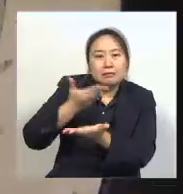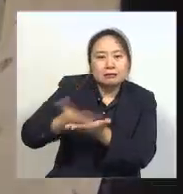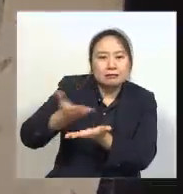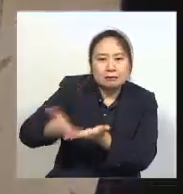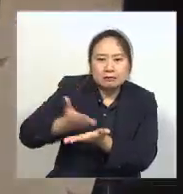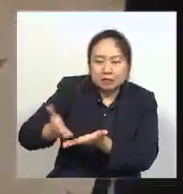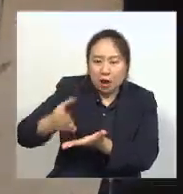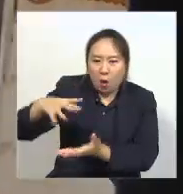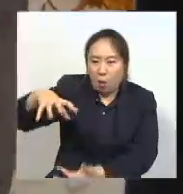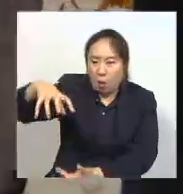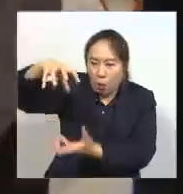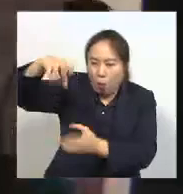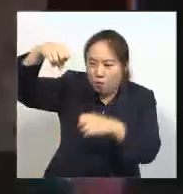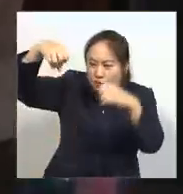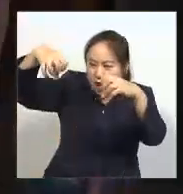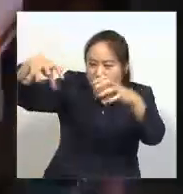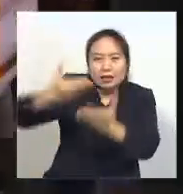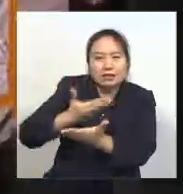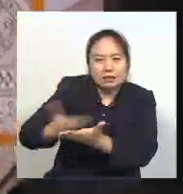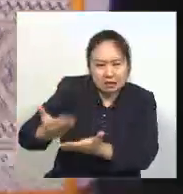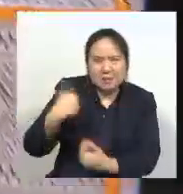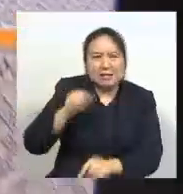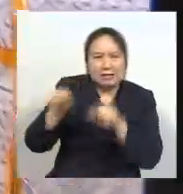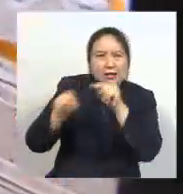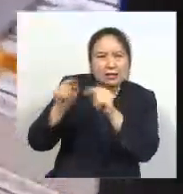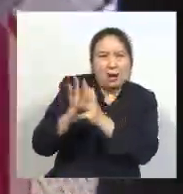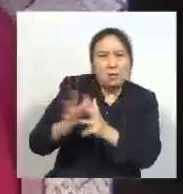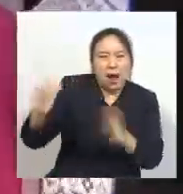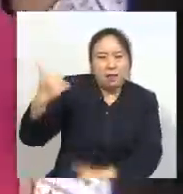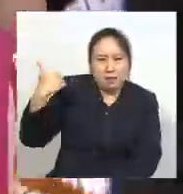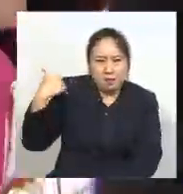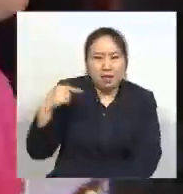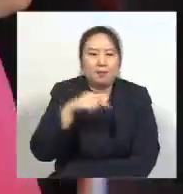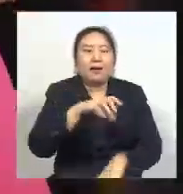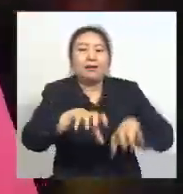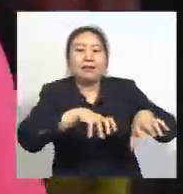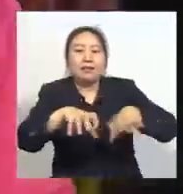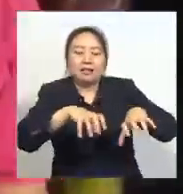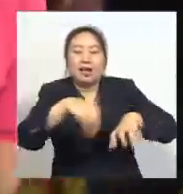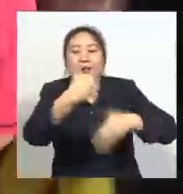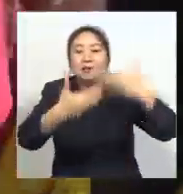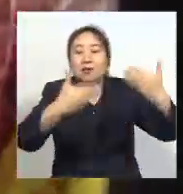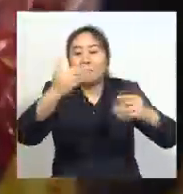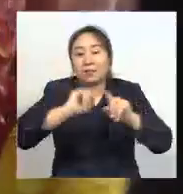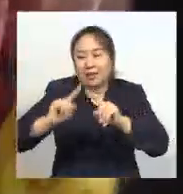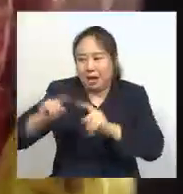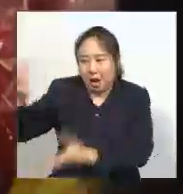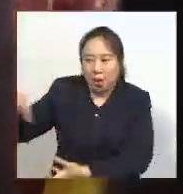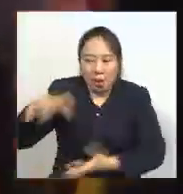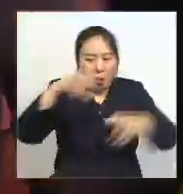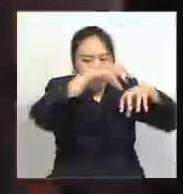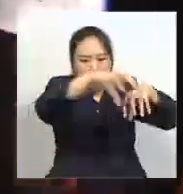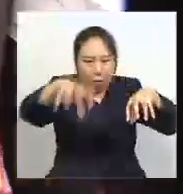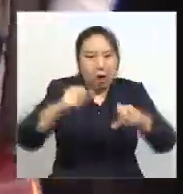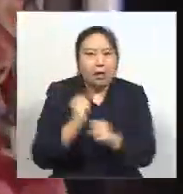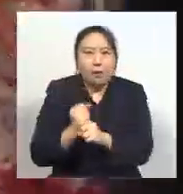ประทีปกันอย่างต่อเนื่องบางรายสั่งเป็นจำนวนมากเพื่อไปประดับตกแต่งในการจัดงานต่างพื้นที่จนผลิตแทบไม่ทันและบ